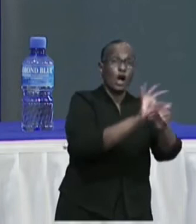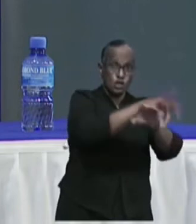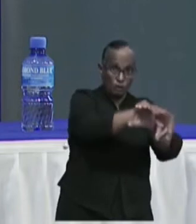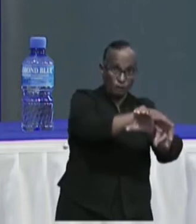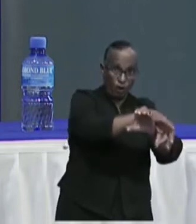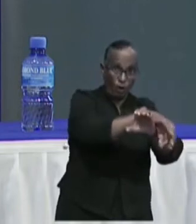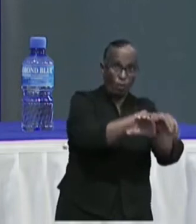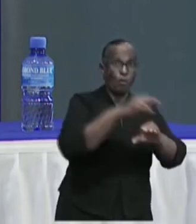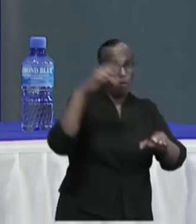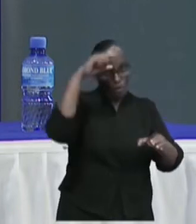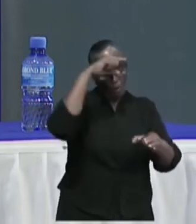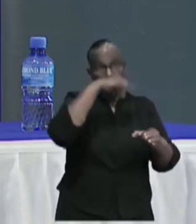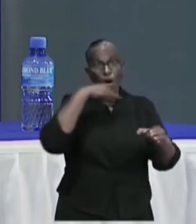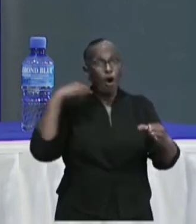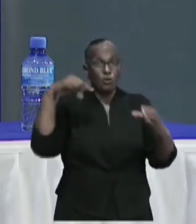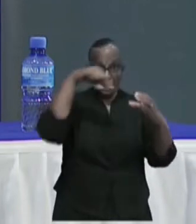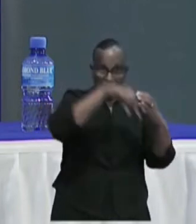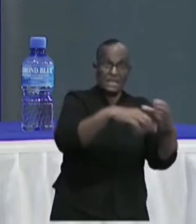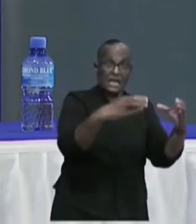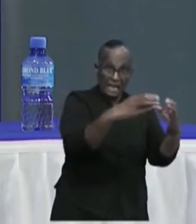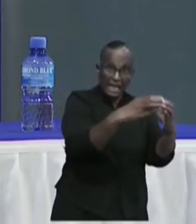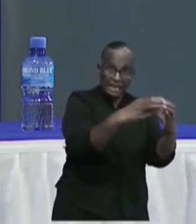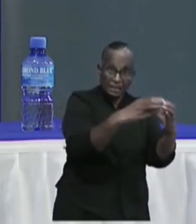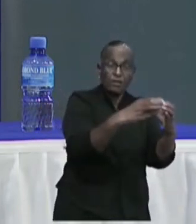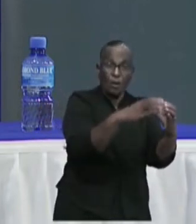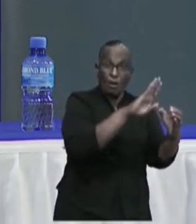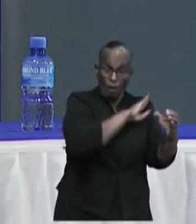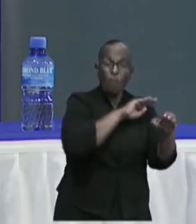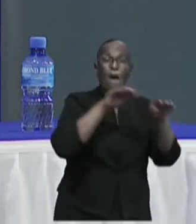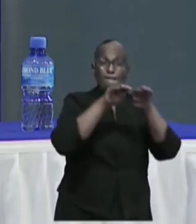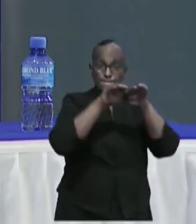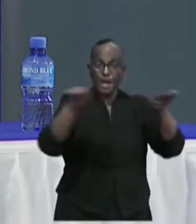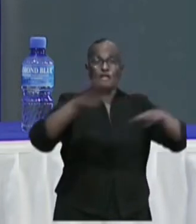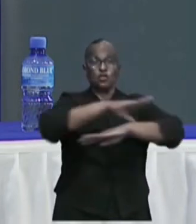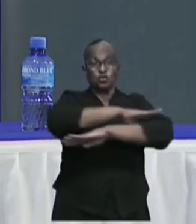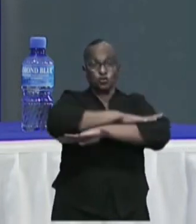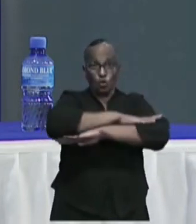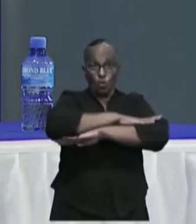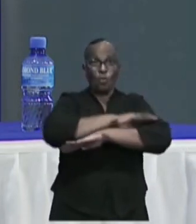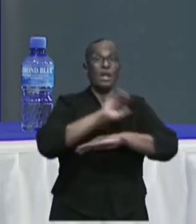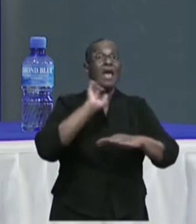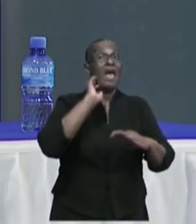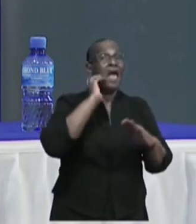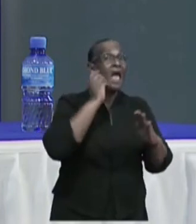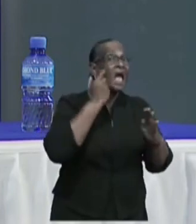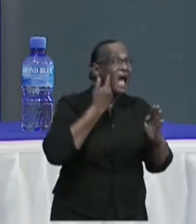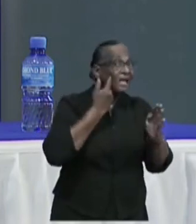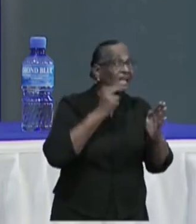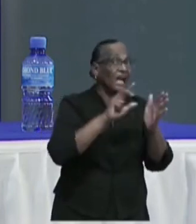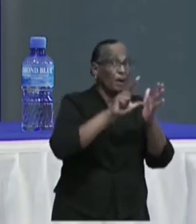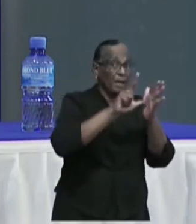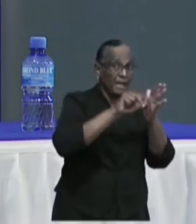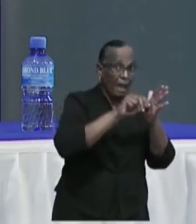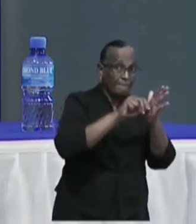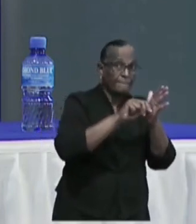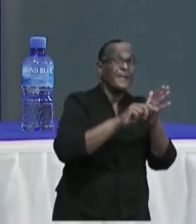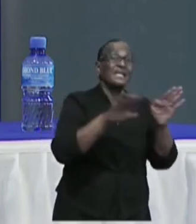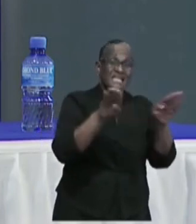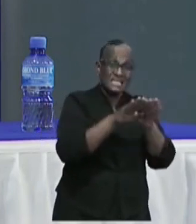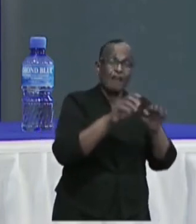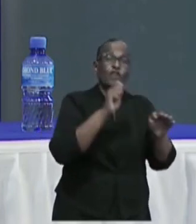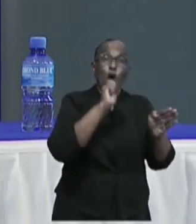vooral wat de basisschool betreft. Dagelijks wordt de leerstof met opdrachten voor die dag